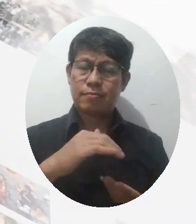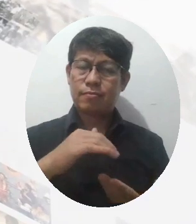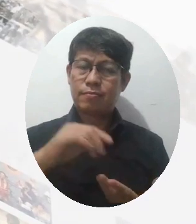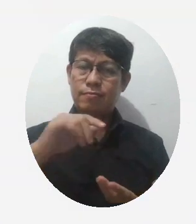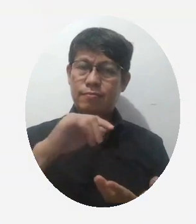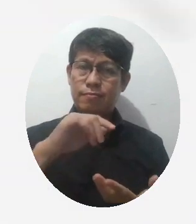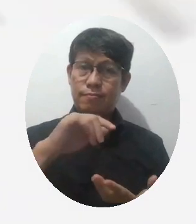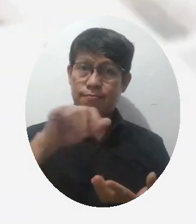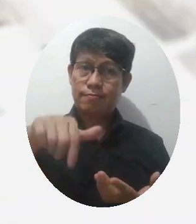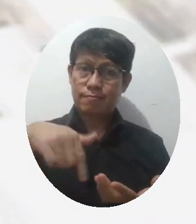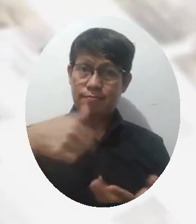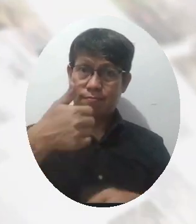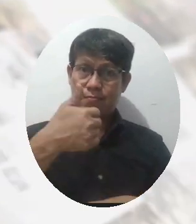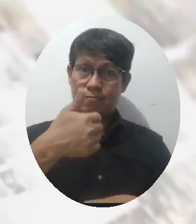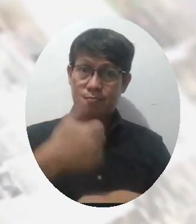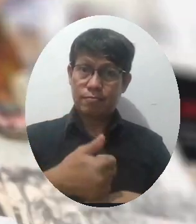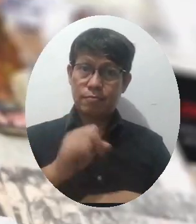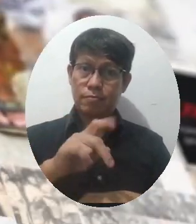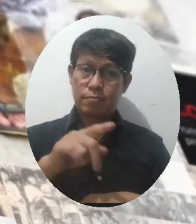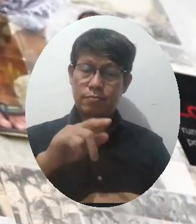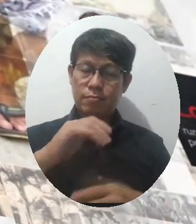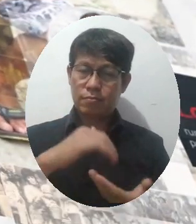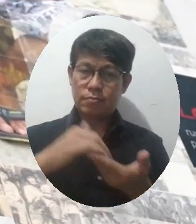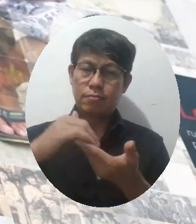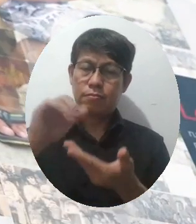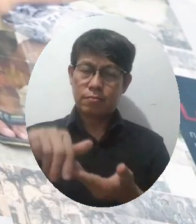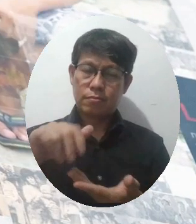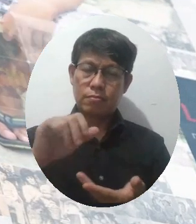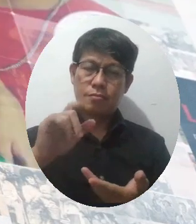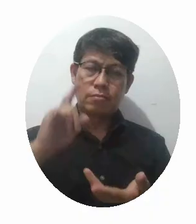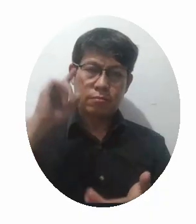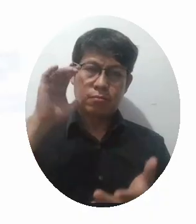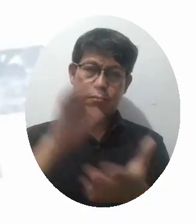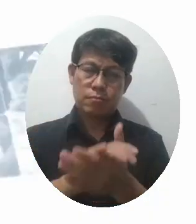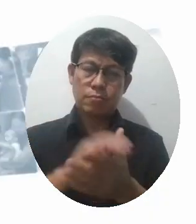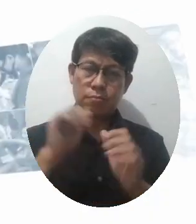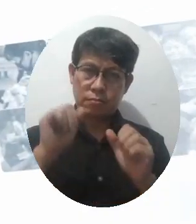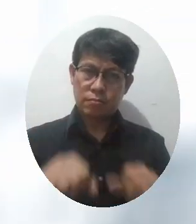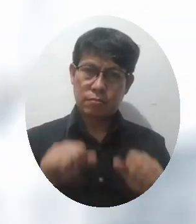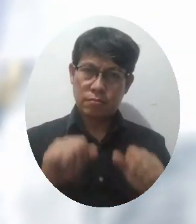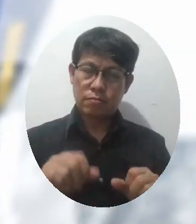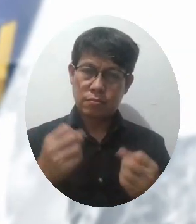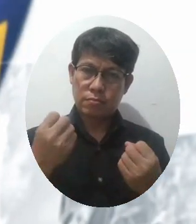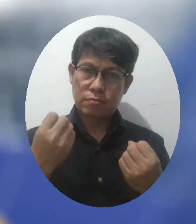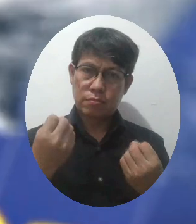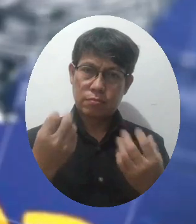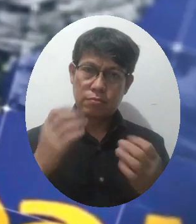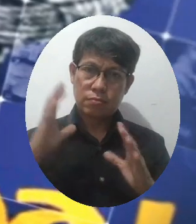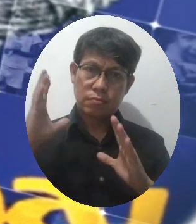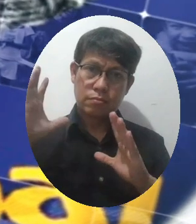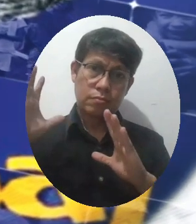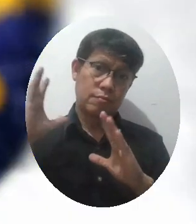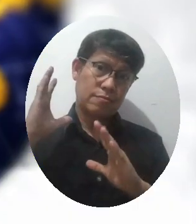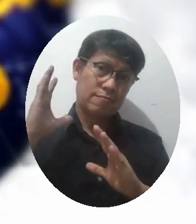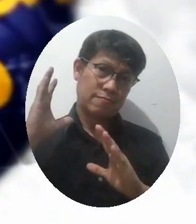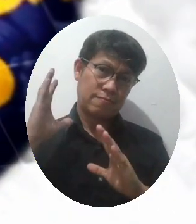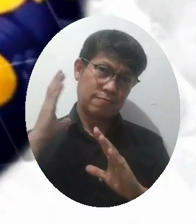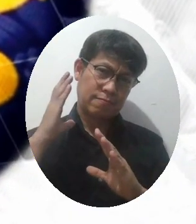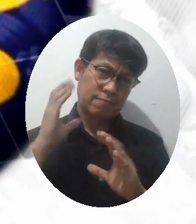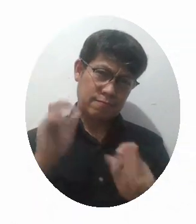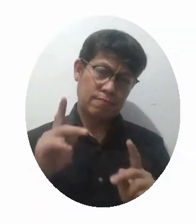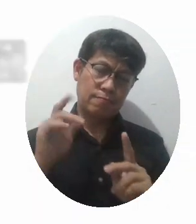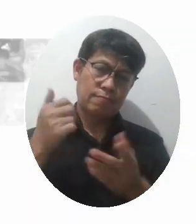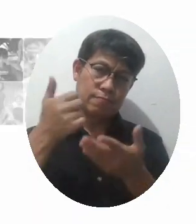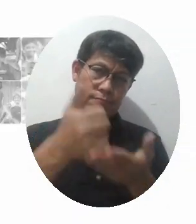ating foundation, naniniwala po kami na tayo ay magkakaroon pa rin ng maraming pagkakataong makatulong sa